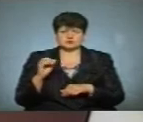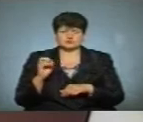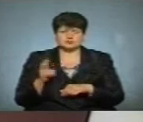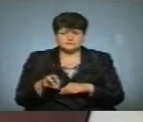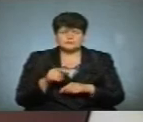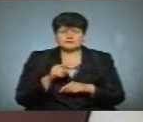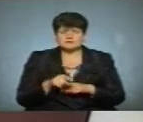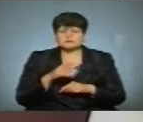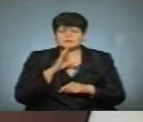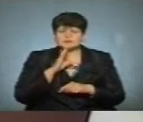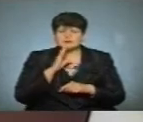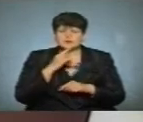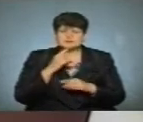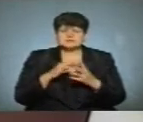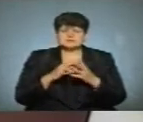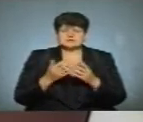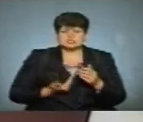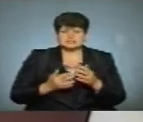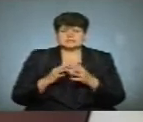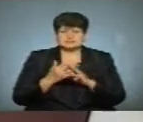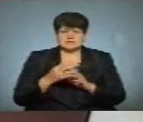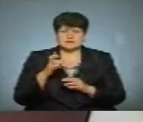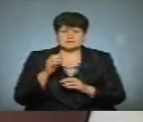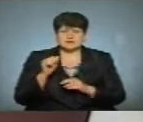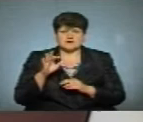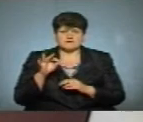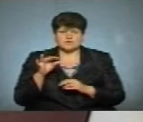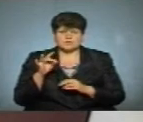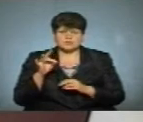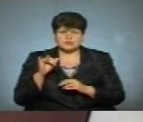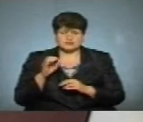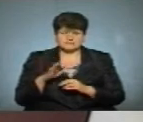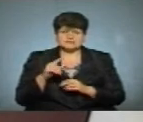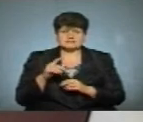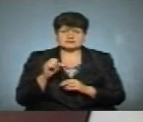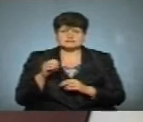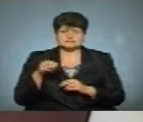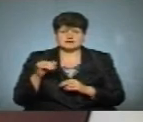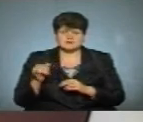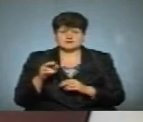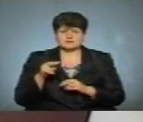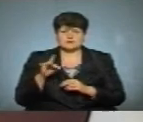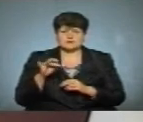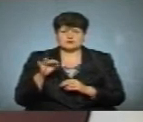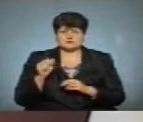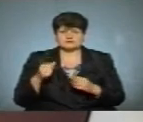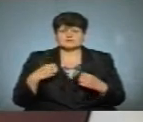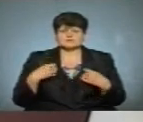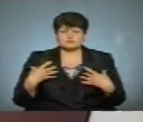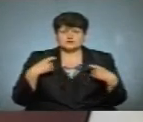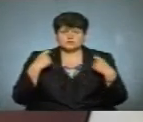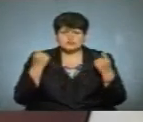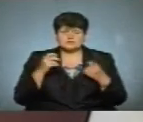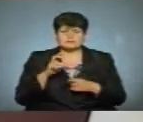її словами, це жителі сіл Баворів, Застав'я та Прошова. 30 травня люди святкували ювілей у Баворові. Всього там